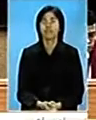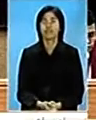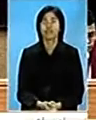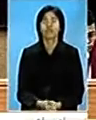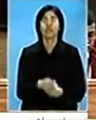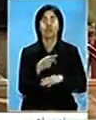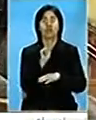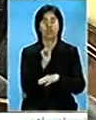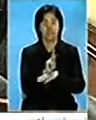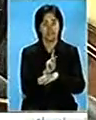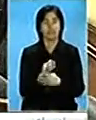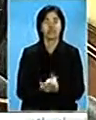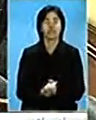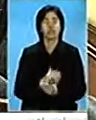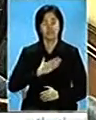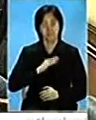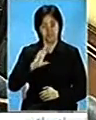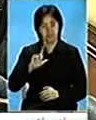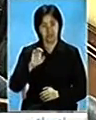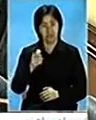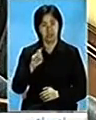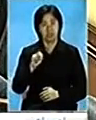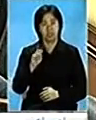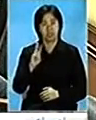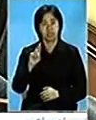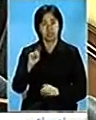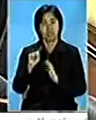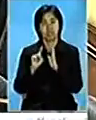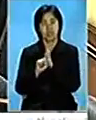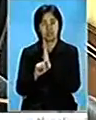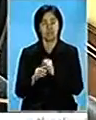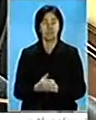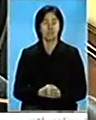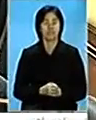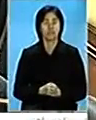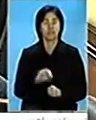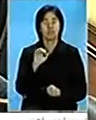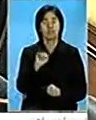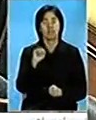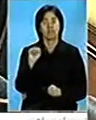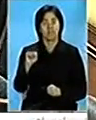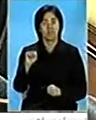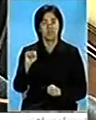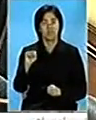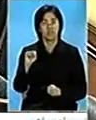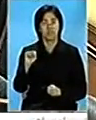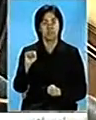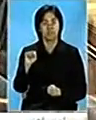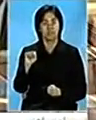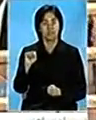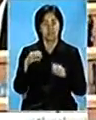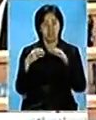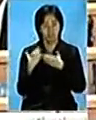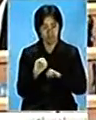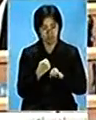ท่านประธานที่เคารพกระผมชินวรบุญเกียรติสมาชิกสภาผู้แทนราษฎรพรรคประชาธิ